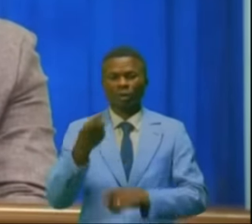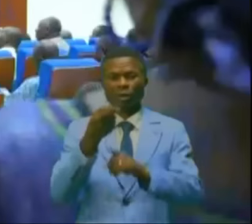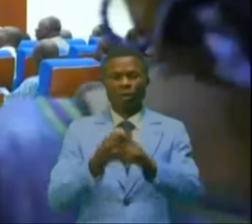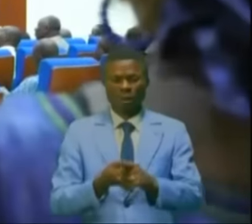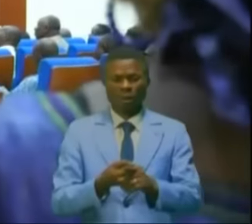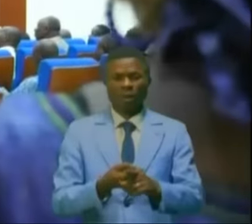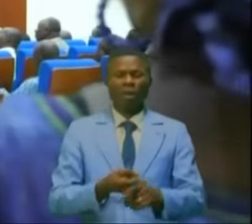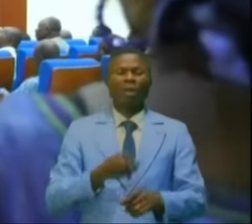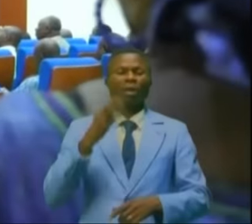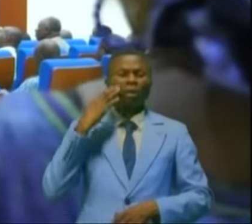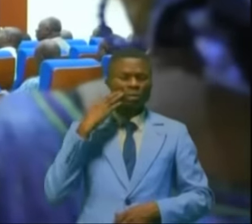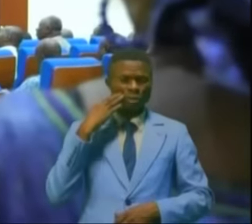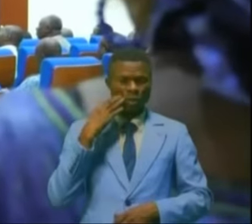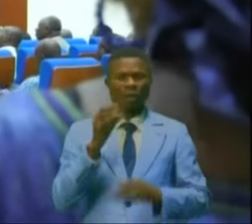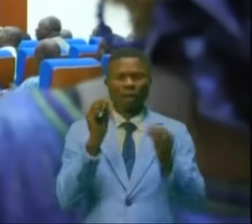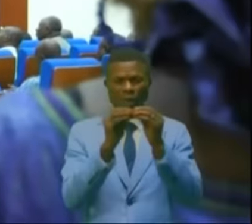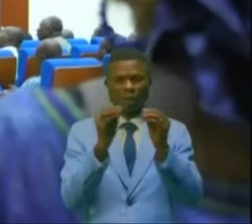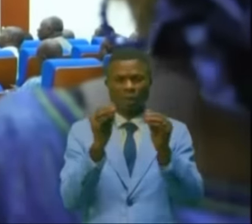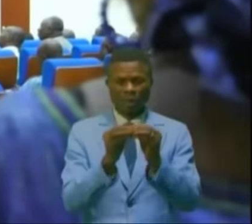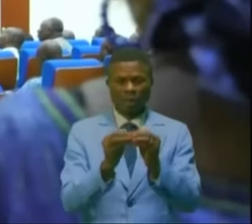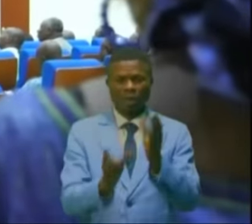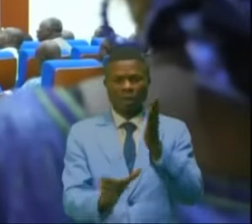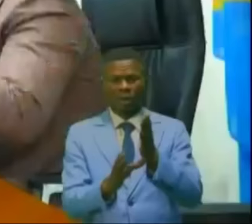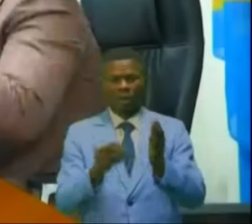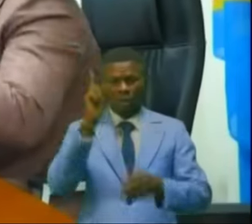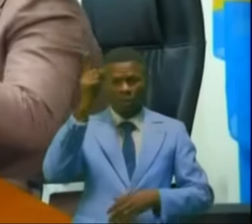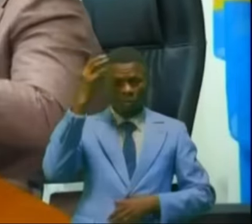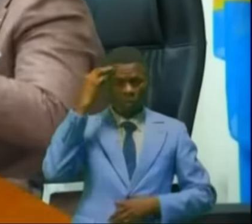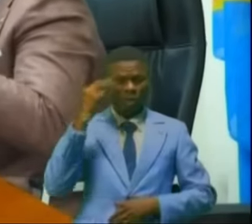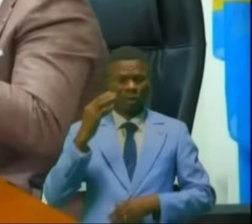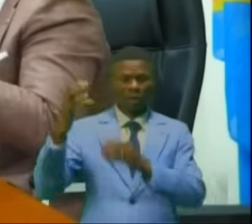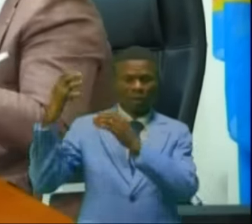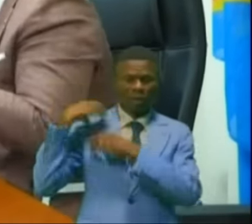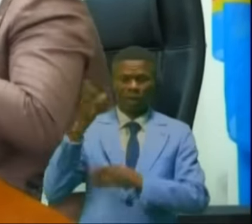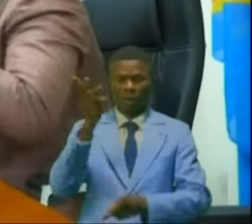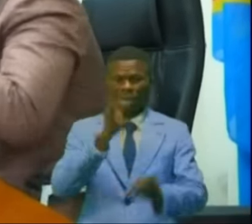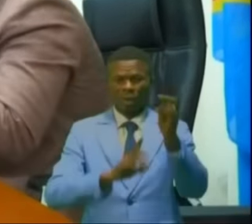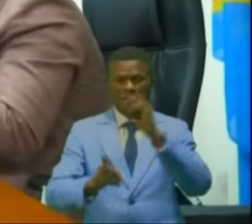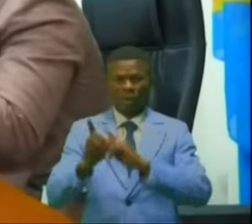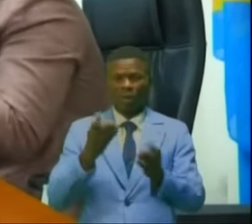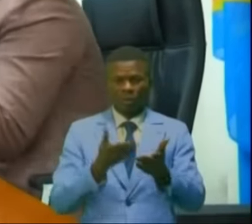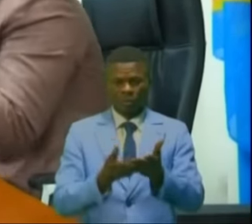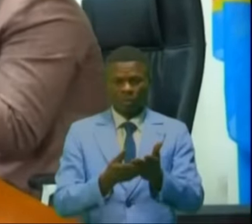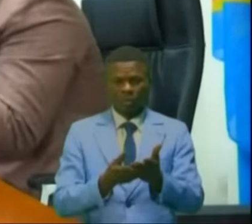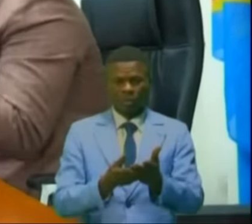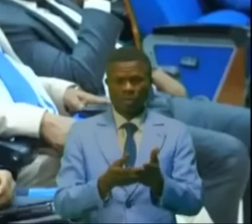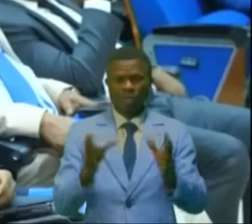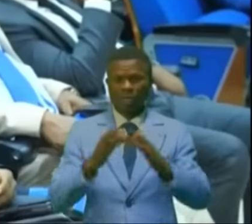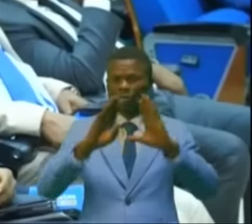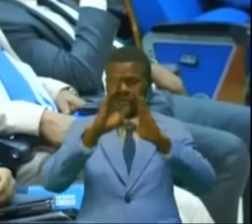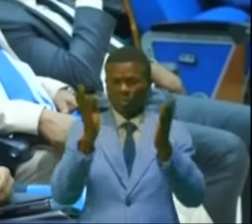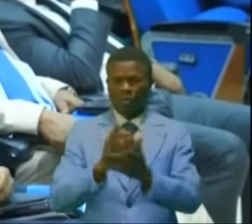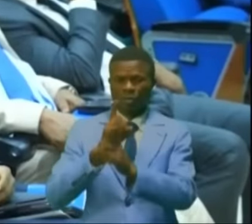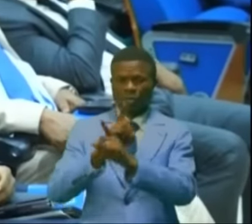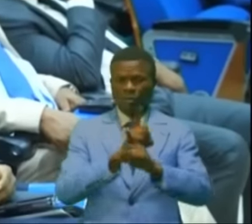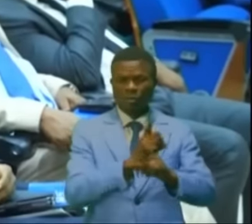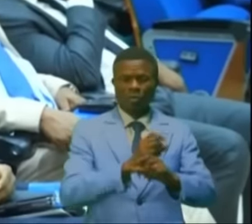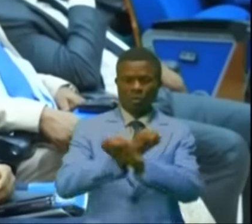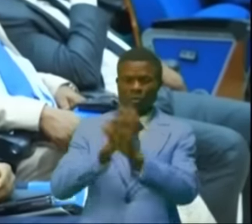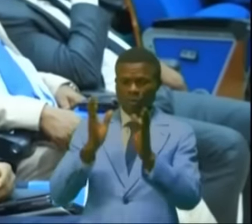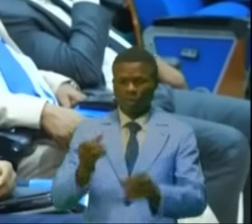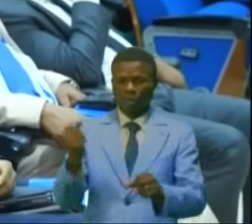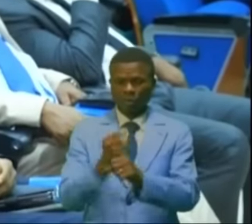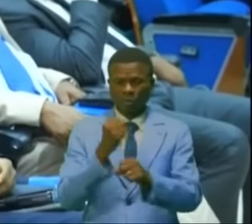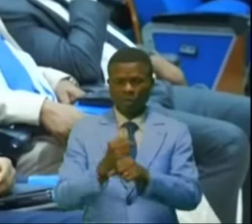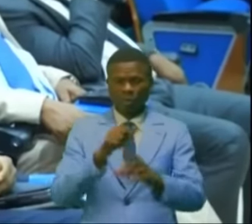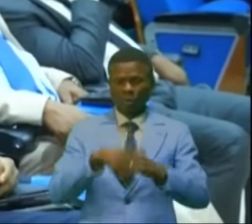gouvernement d'une série de concertations par le vice-premier ministre, ministre en charge de la fonction publique, Jean-Pierre Liaou, avec toutes les délégations syndicales œuvrant au